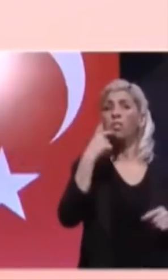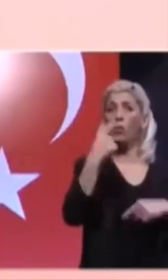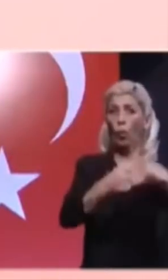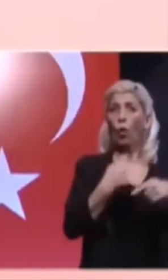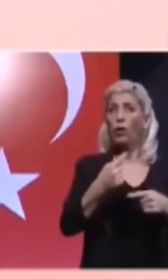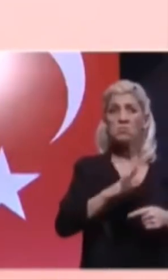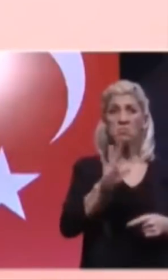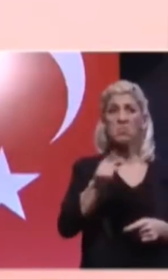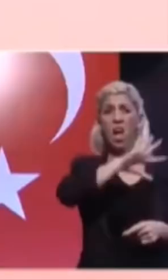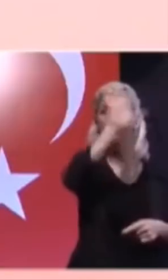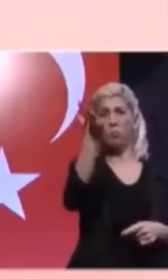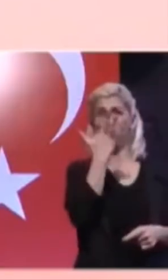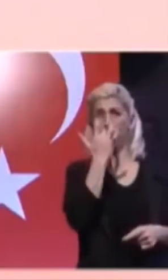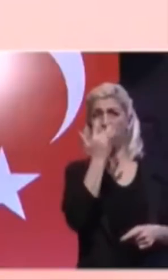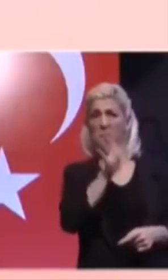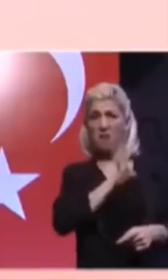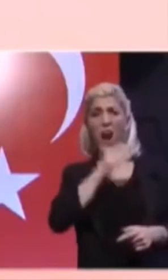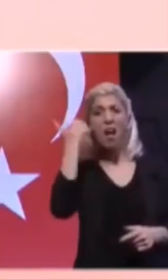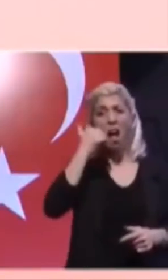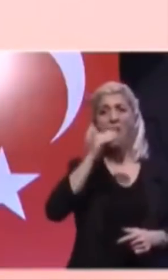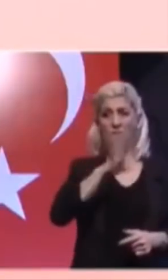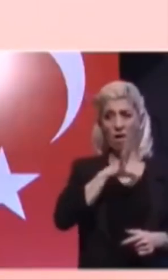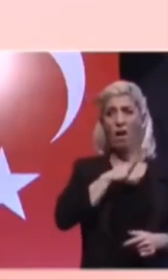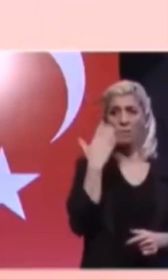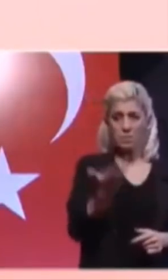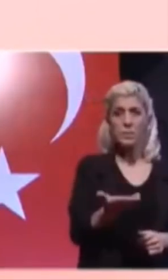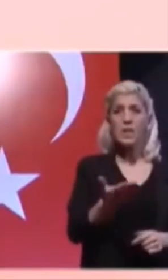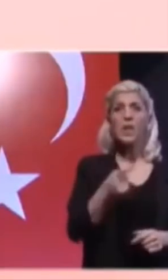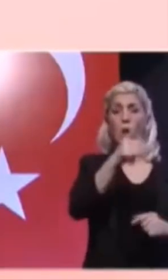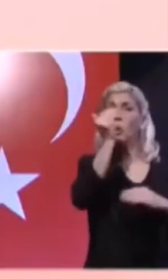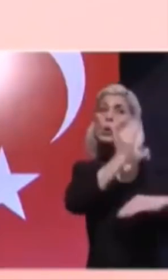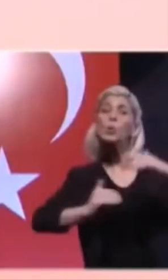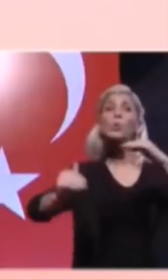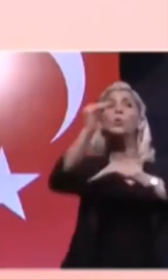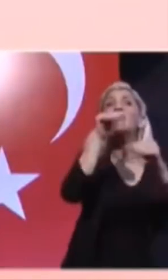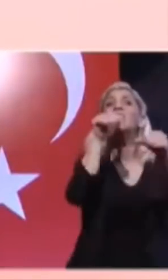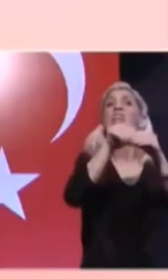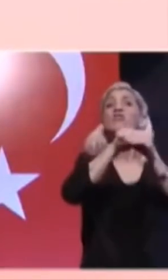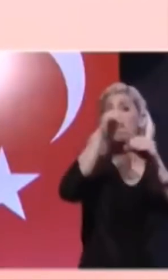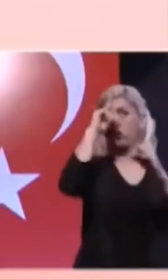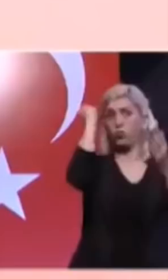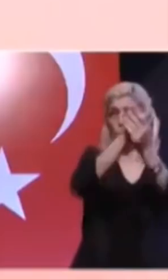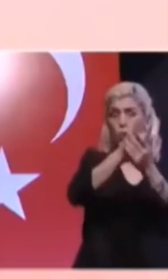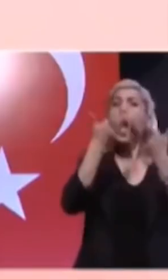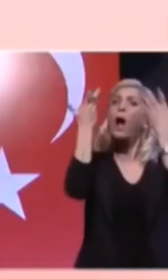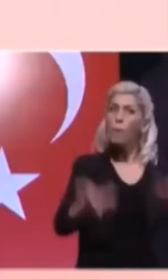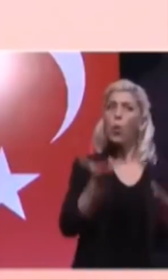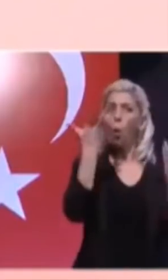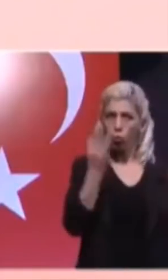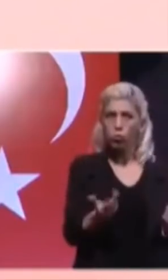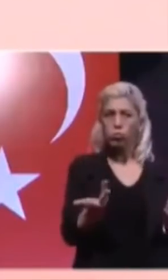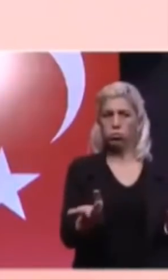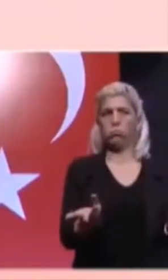oy atılmış. Onlardan sadece birinde yapılmış aynı zarfın içindeki işte sahtekarlık tırnak içinde gibi